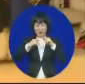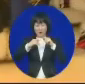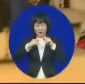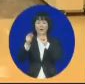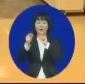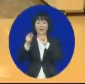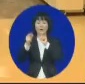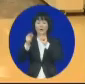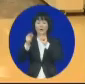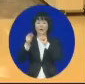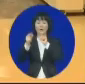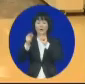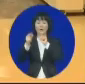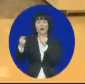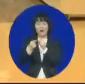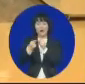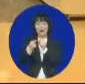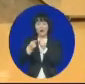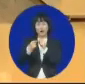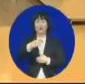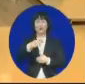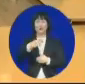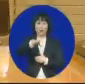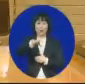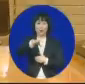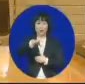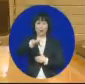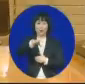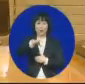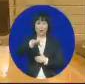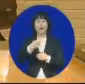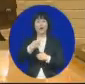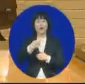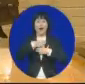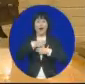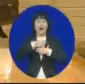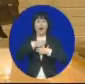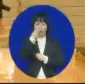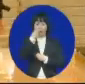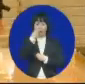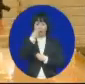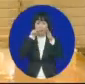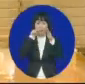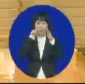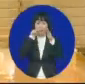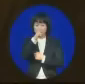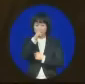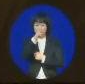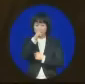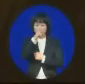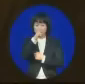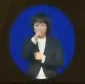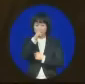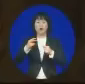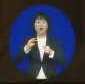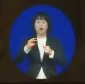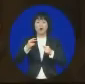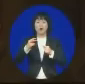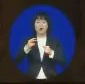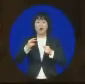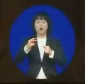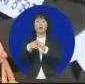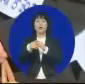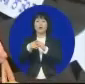설날을 앞두고 시민 생활과 밀접한 재난 취약 시설에 대한 안전 점검이 현장 방문이 있었습니다 4일에는 관내 대형